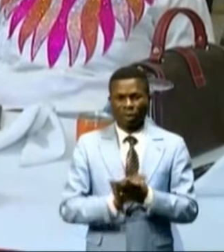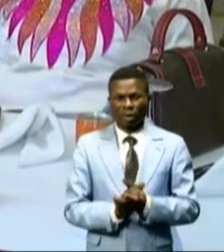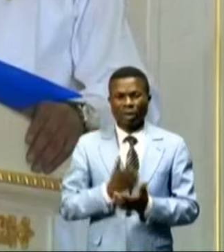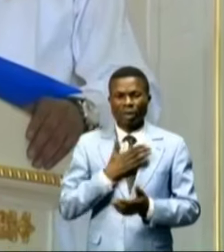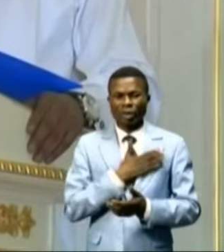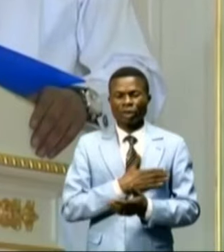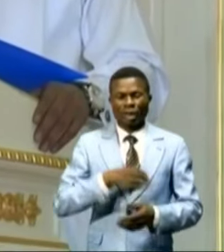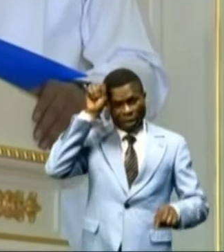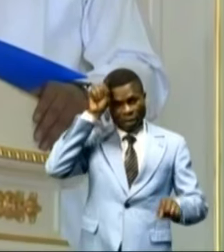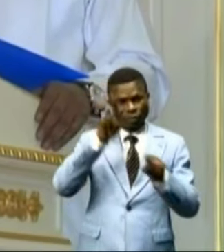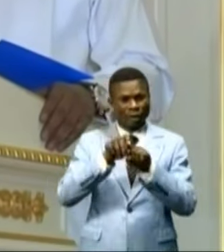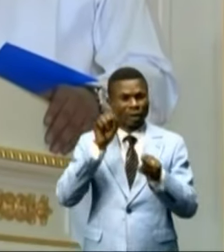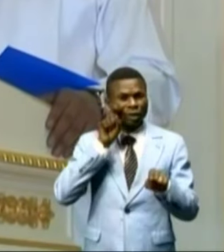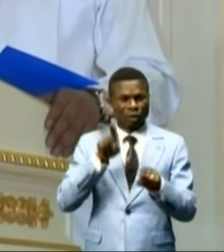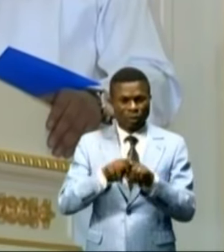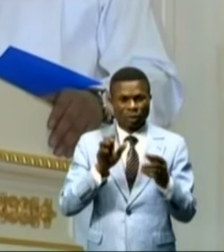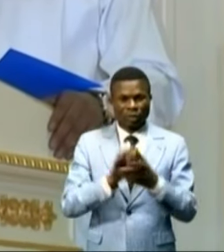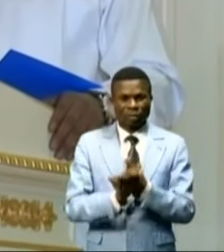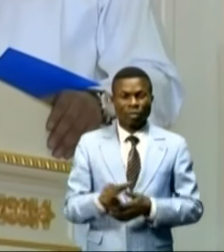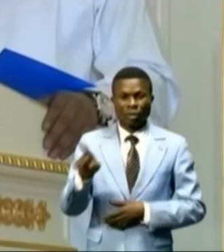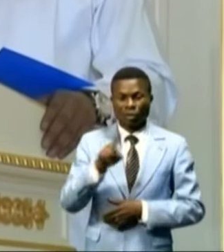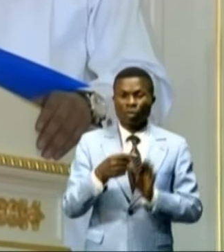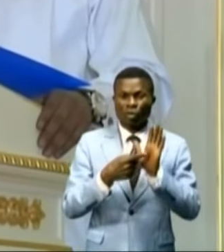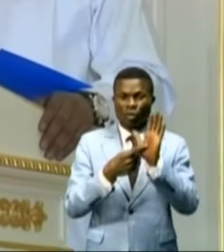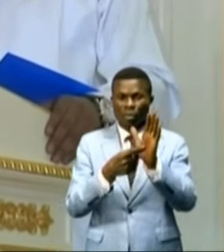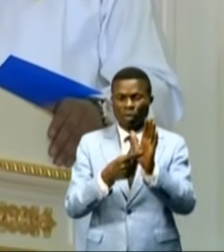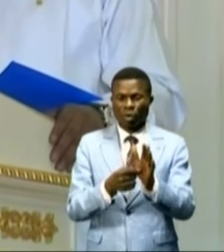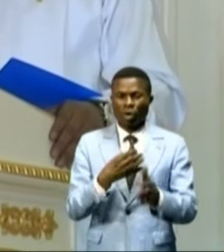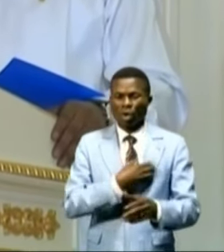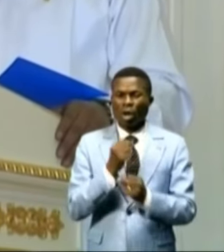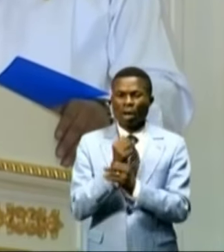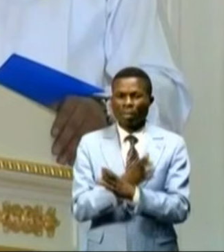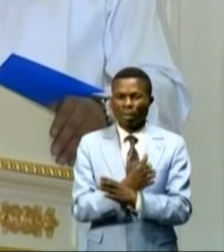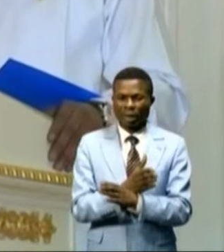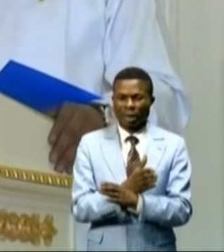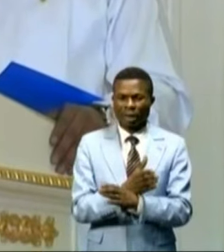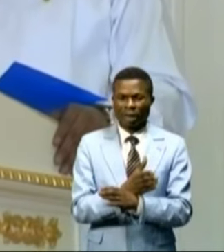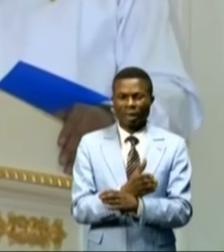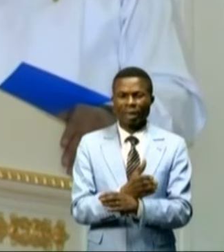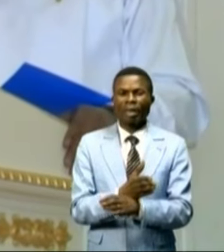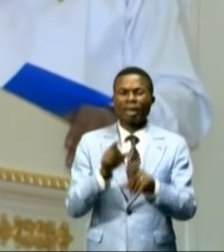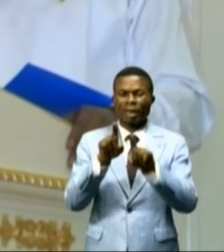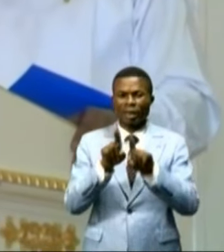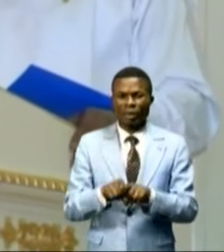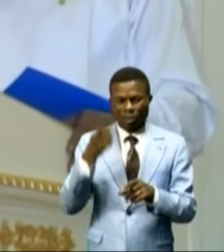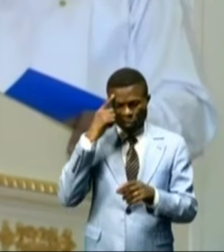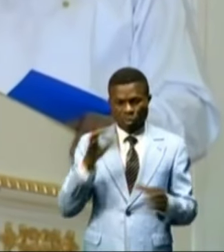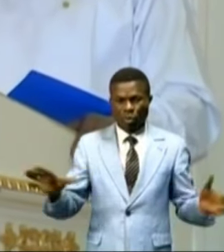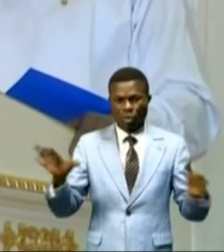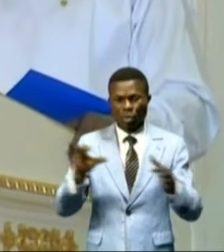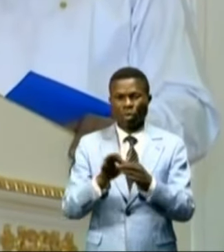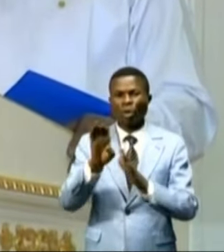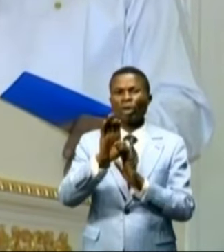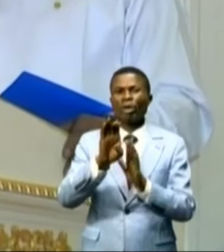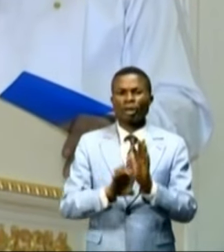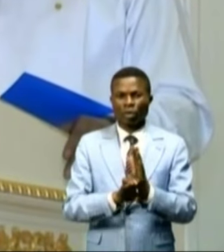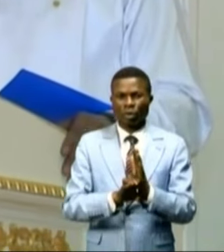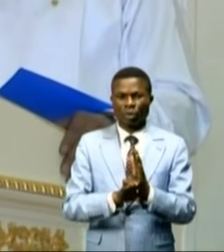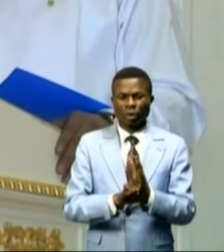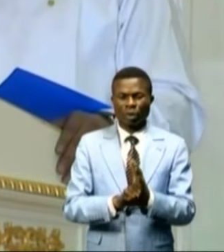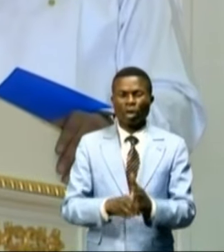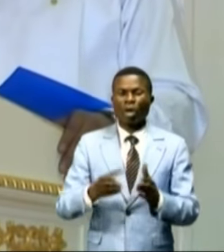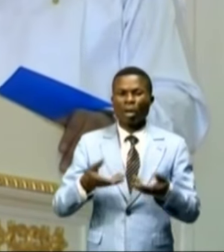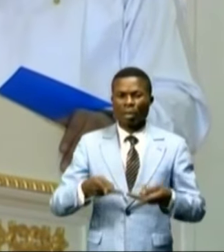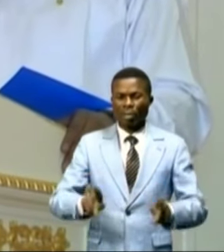frères, vous avez fait preuve d'une disponibilité sans pareil pour réunir les conditions permettant